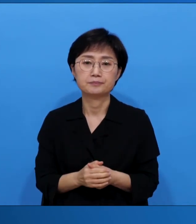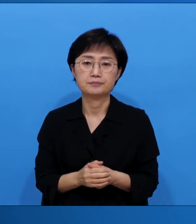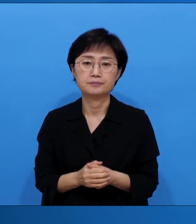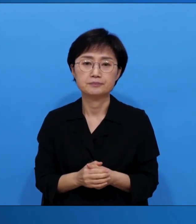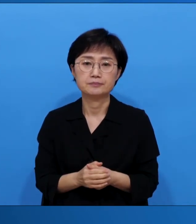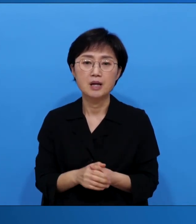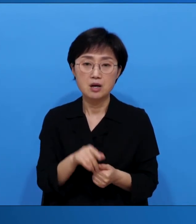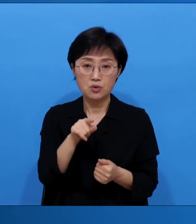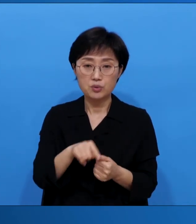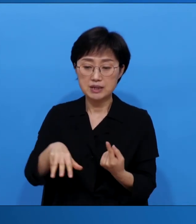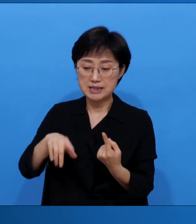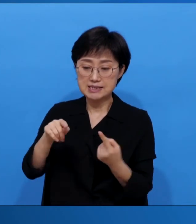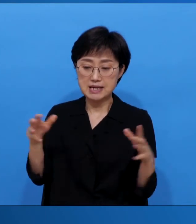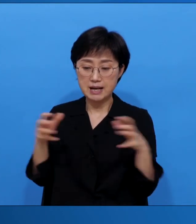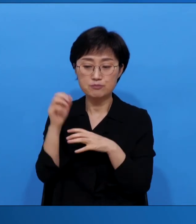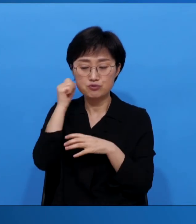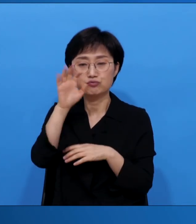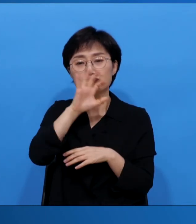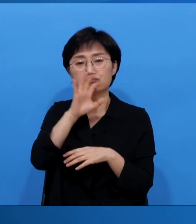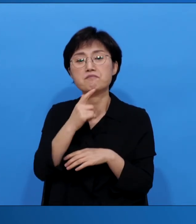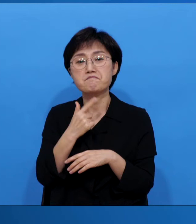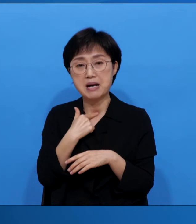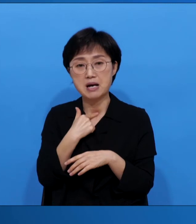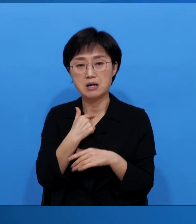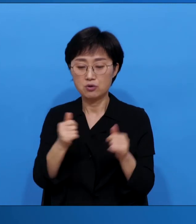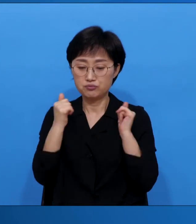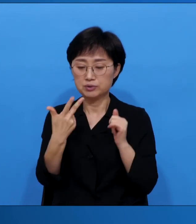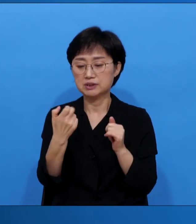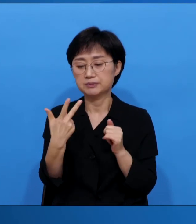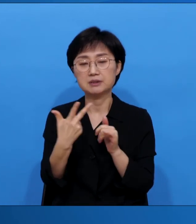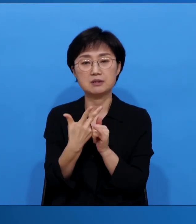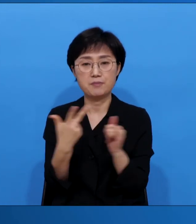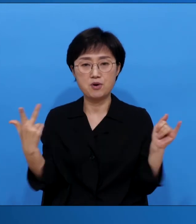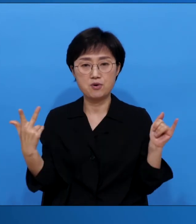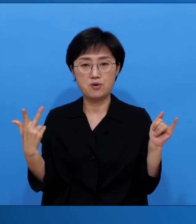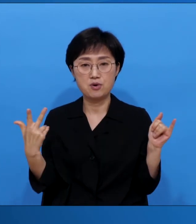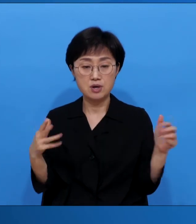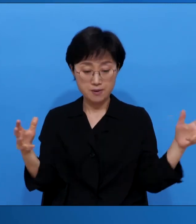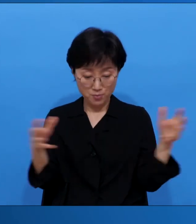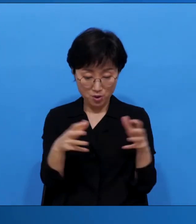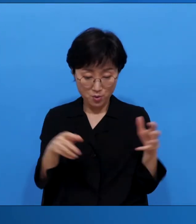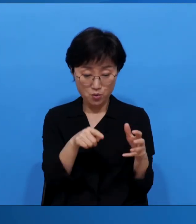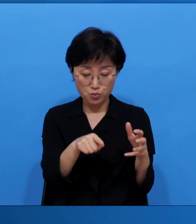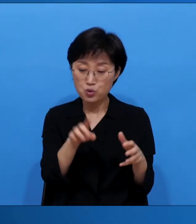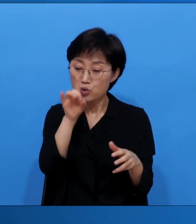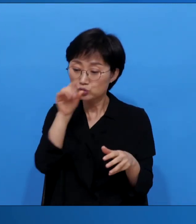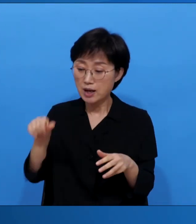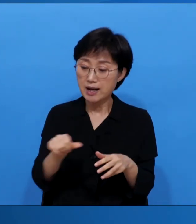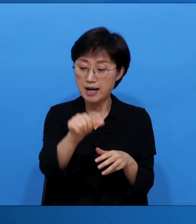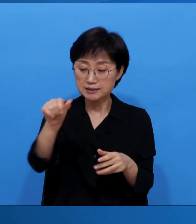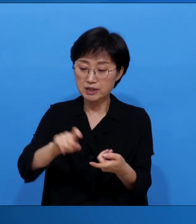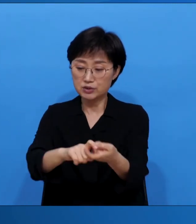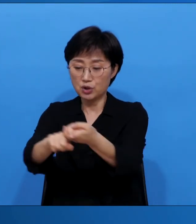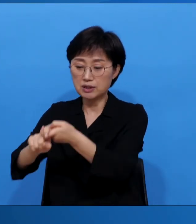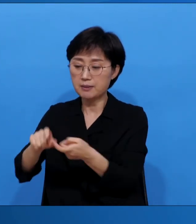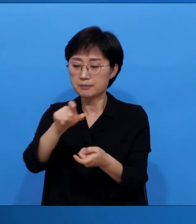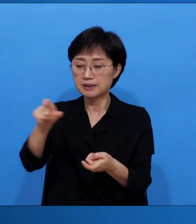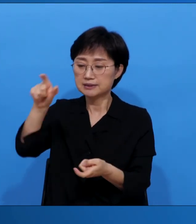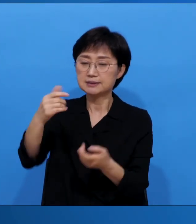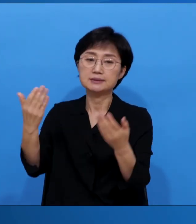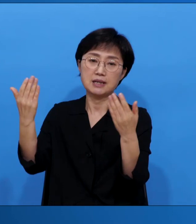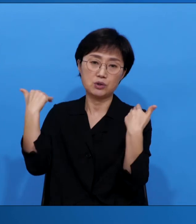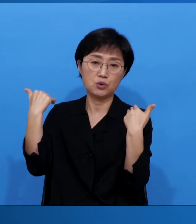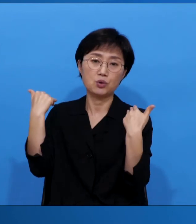교회에서 1차 합숙을 진행하여 77명의 수료를 했으며 수료자들을 중심으로 중앙아시아 연합신학교는 2018년